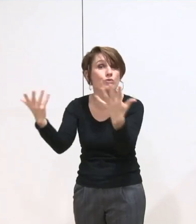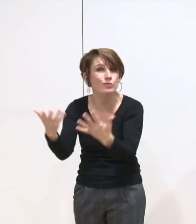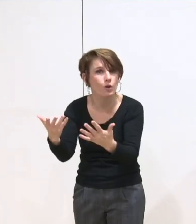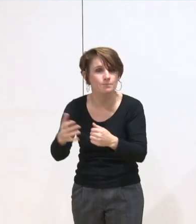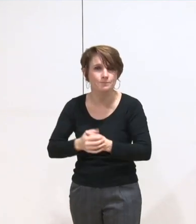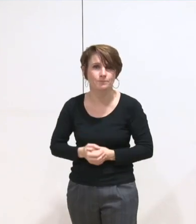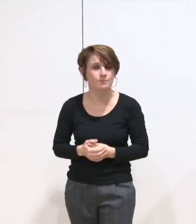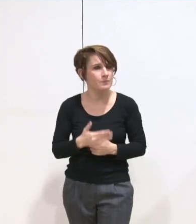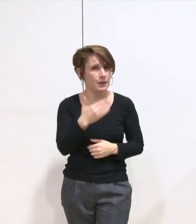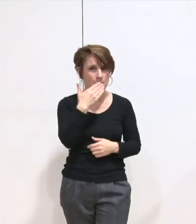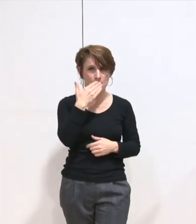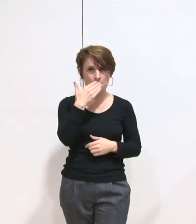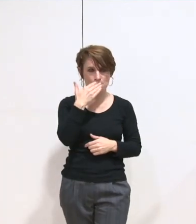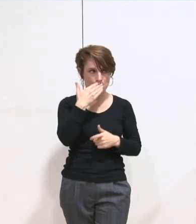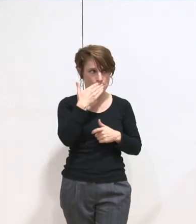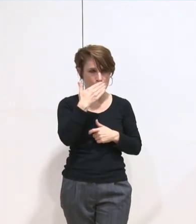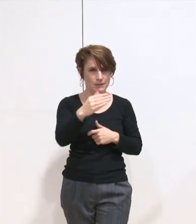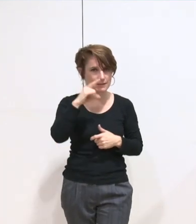Merci, monsieur Safar.